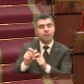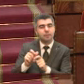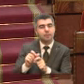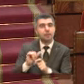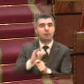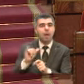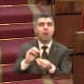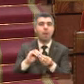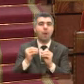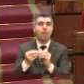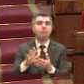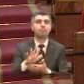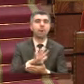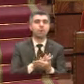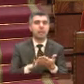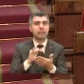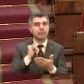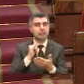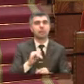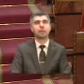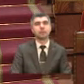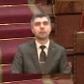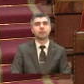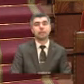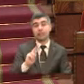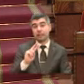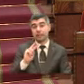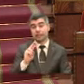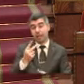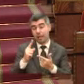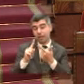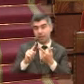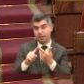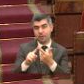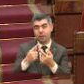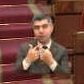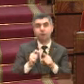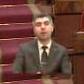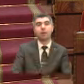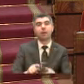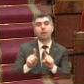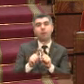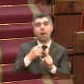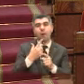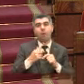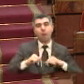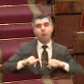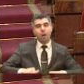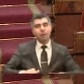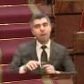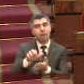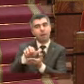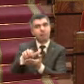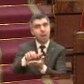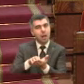المواطن اساسي في الموضوع. ثم النقطه الثانيه هو الاندماج مع مختلف القطاعات، القطاع الفلاحه مثلا اللي